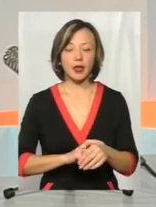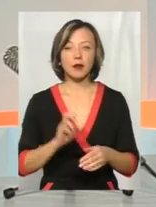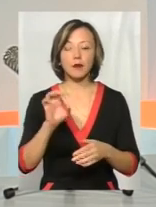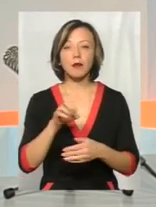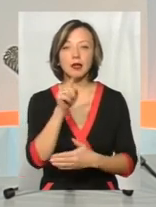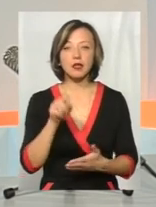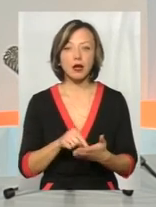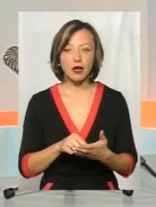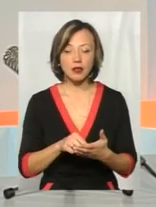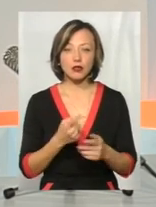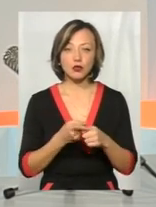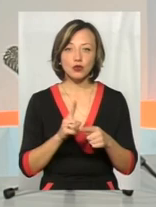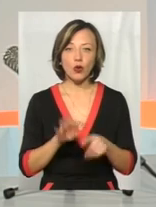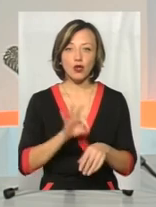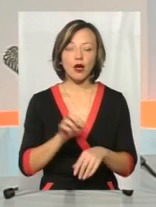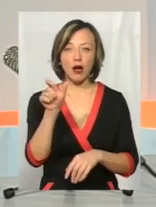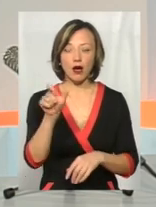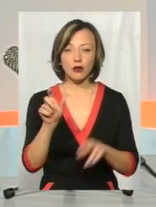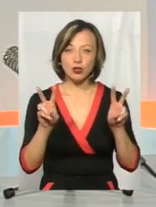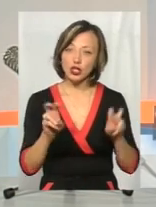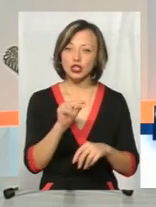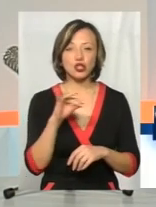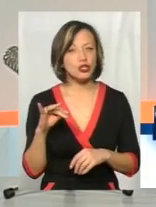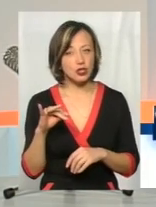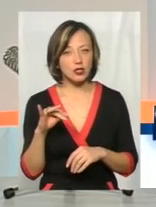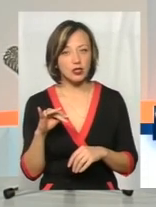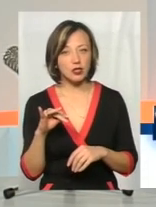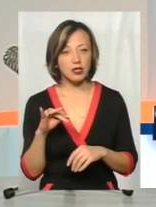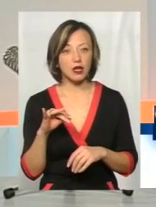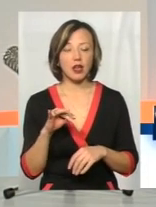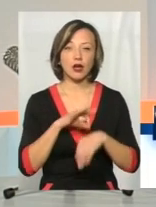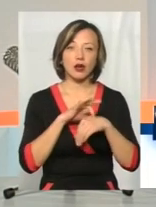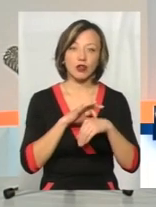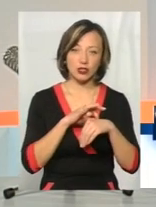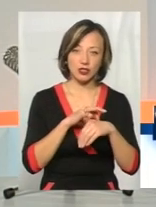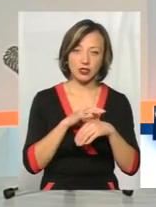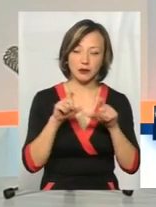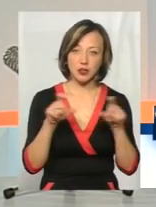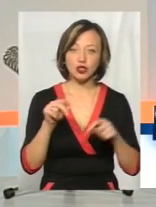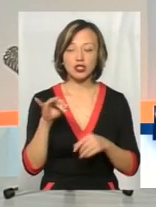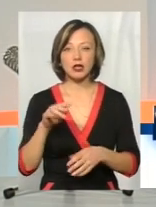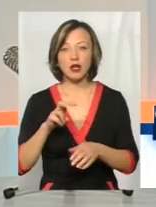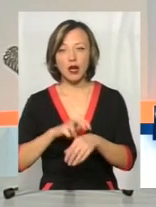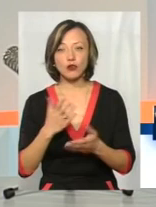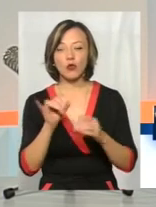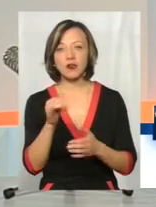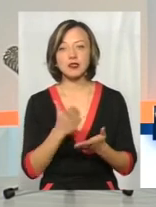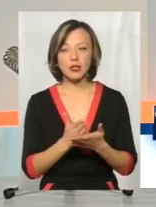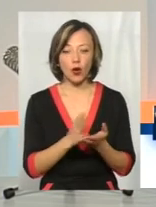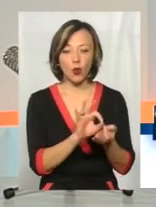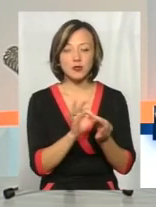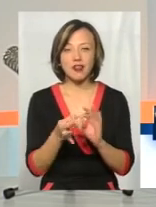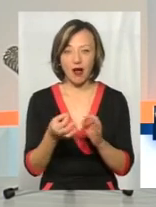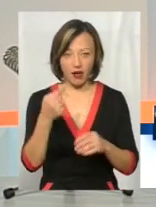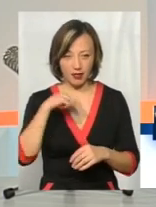приводу цього діагноза, чи в шкірно-венерологічний диспансер, чи до того лікаря, якщо у вас є якісь